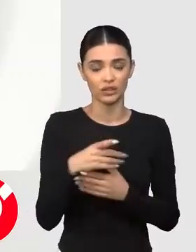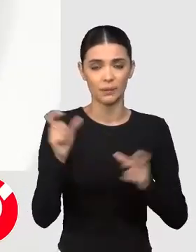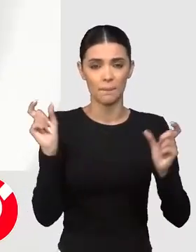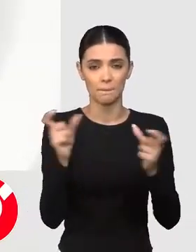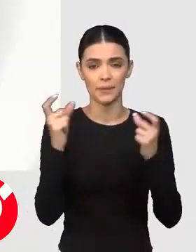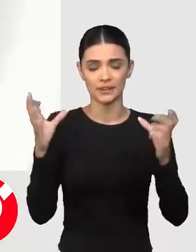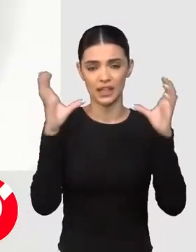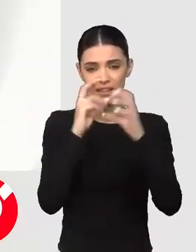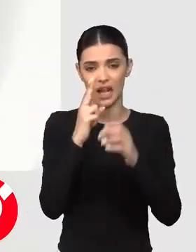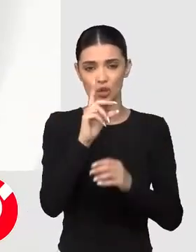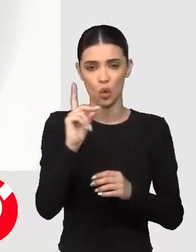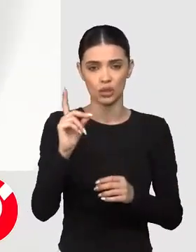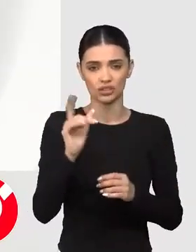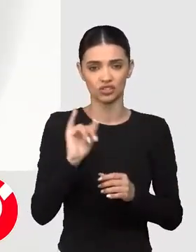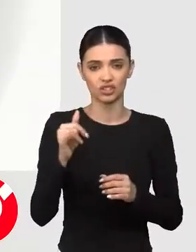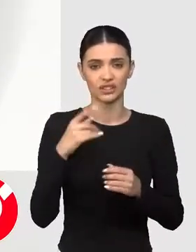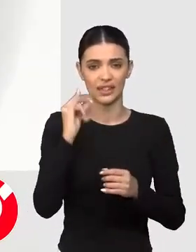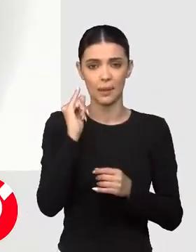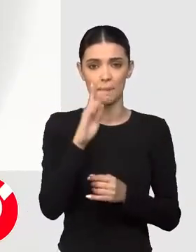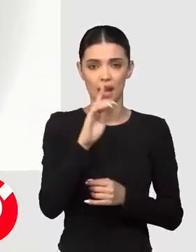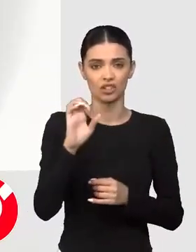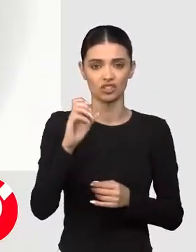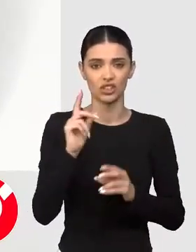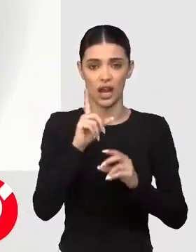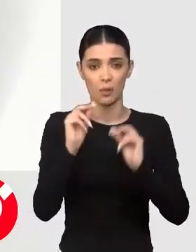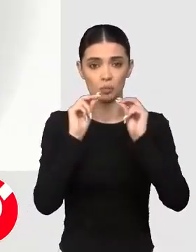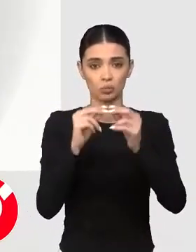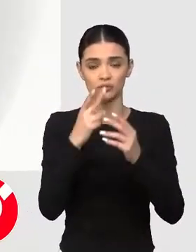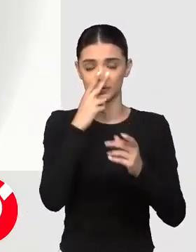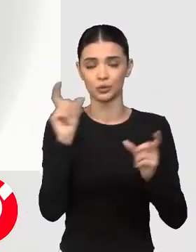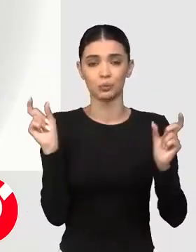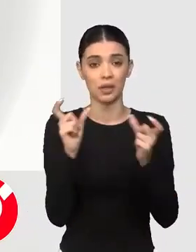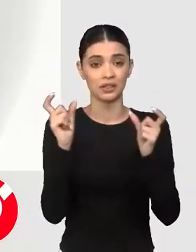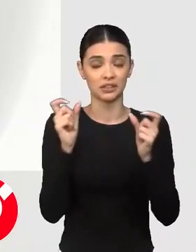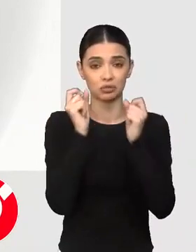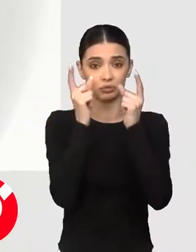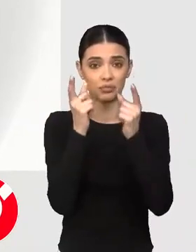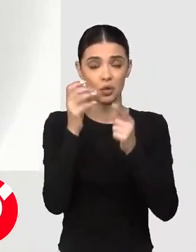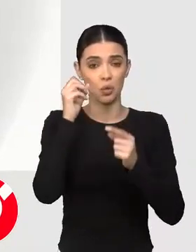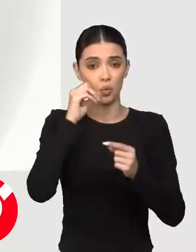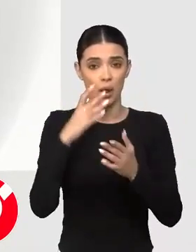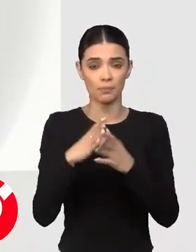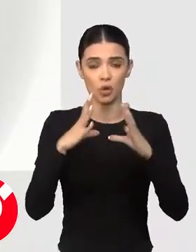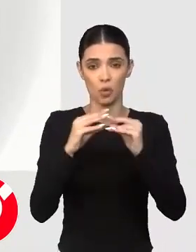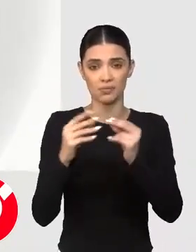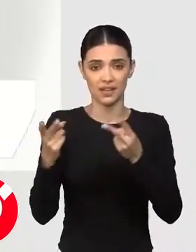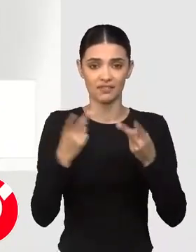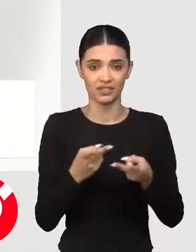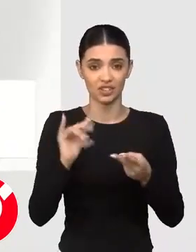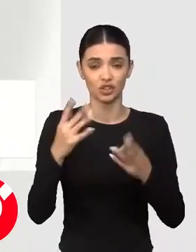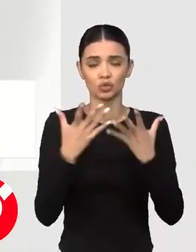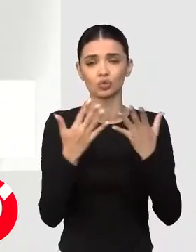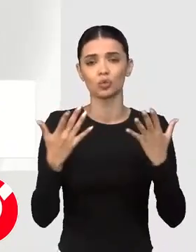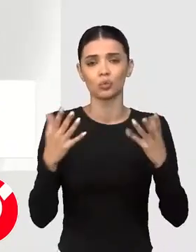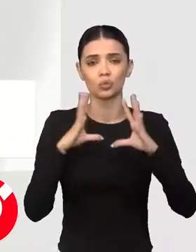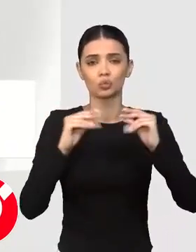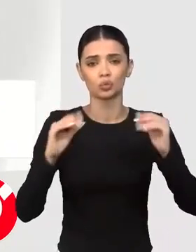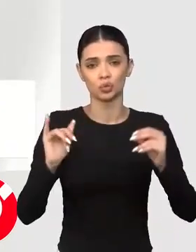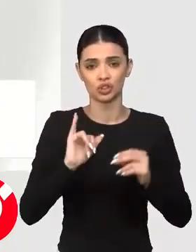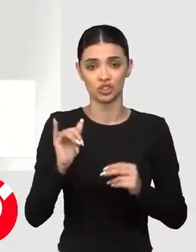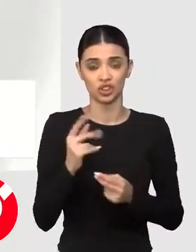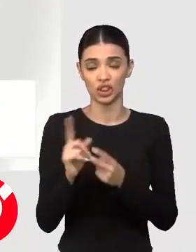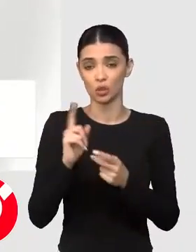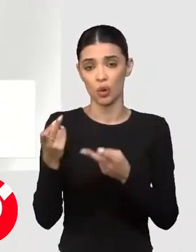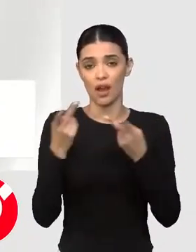A fost isteria seara la Antol. Cei de la Imagine Dragon au părut sincer surprinși de primirea fanilor de la noi din țară și mai ales de numărul